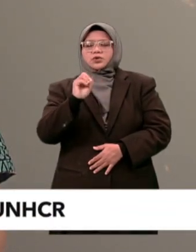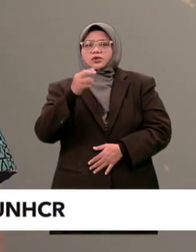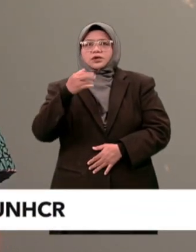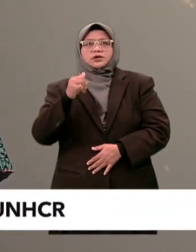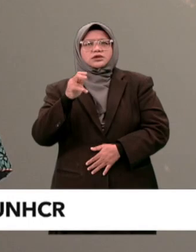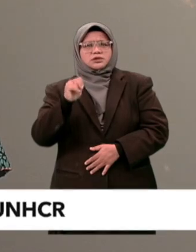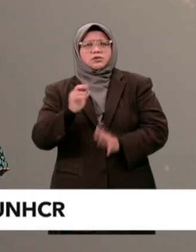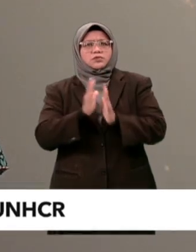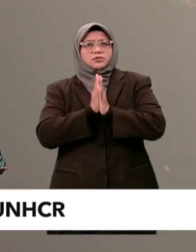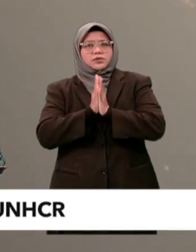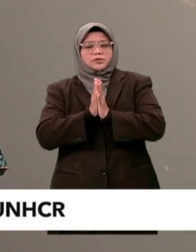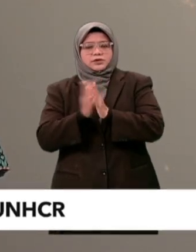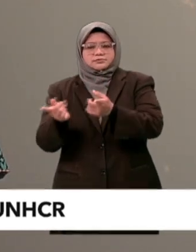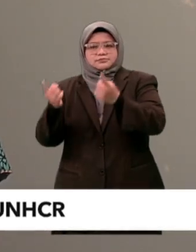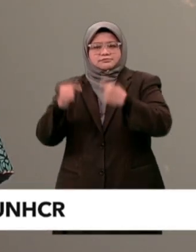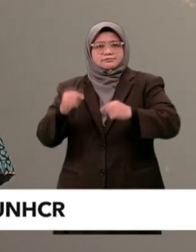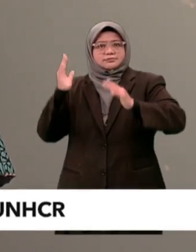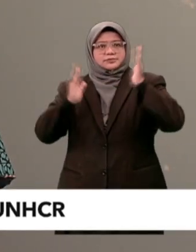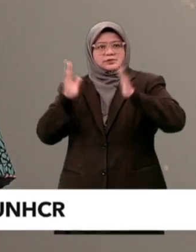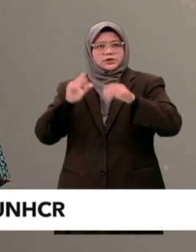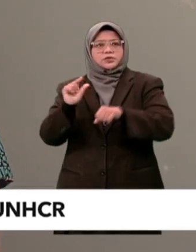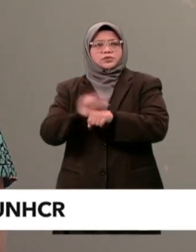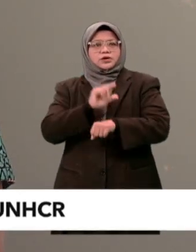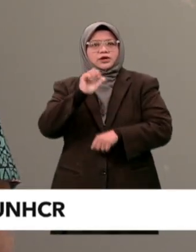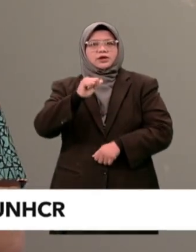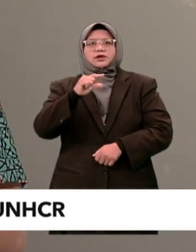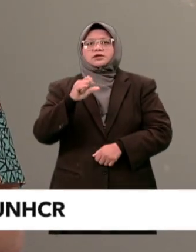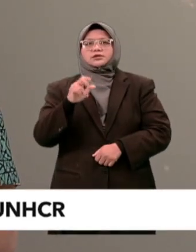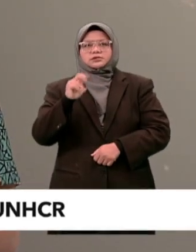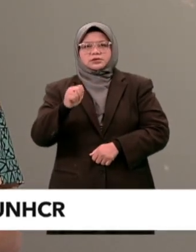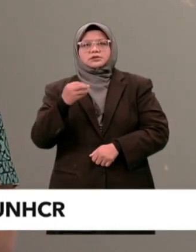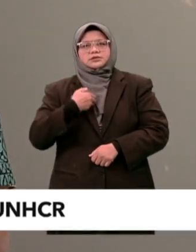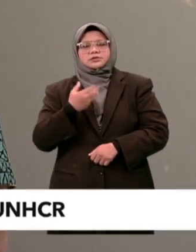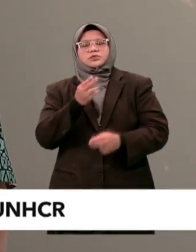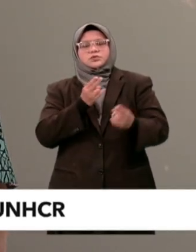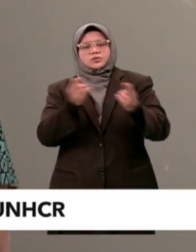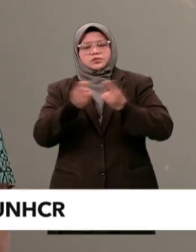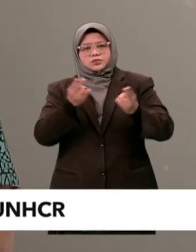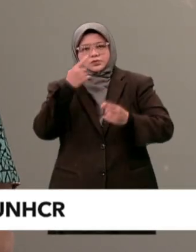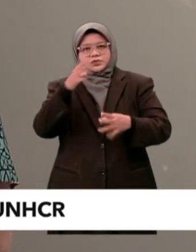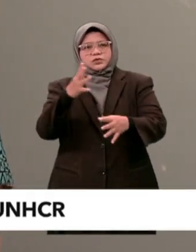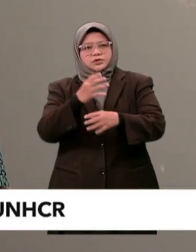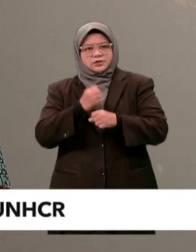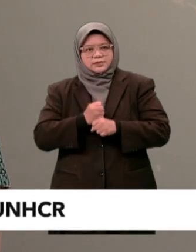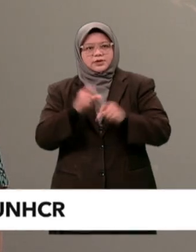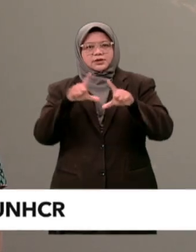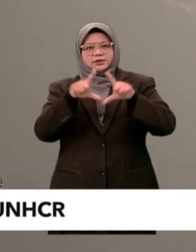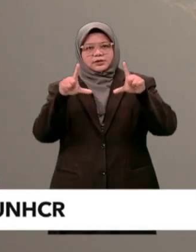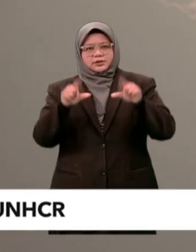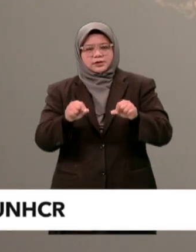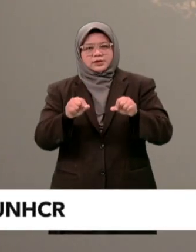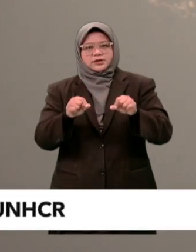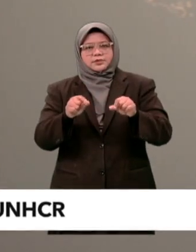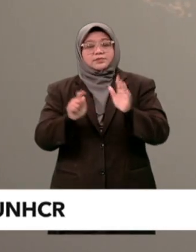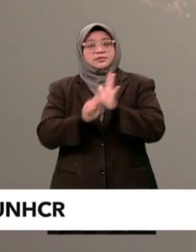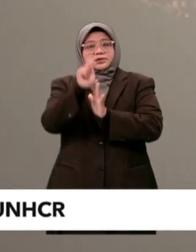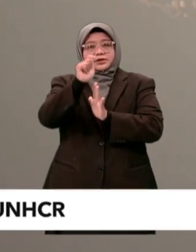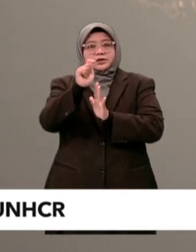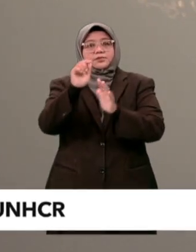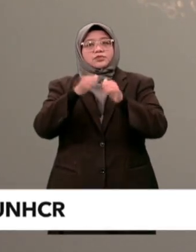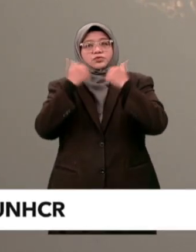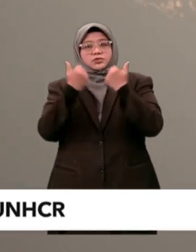masuk ke negara ini dengan menggunakan agent yang turut menguruskan bagi mendapatkan card suruhan jahe tinggi Pertumbuhan